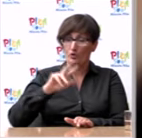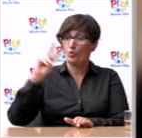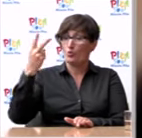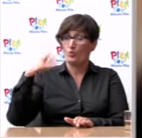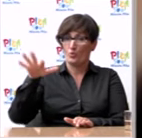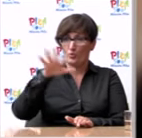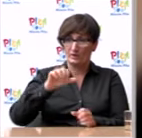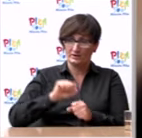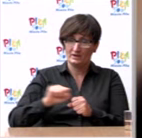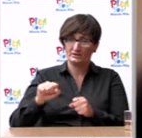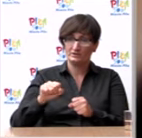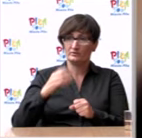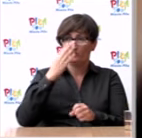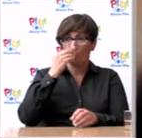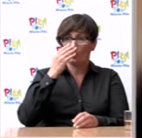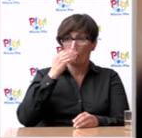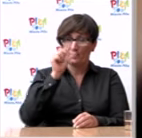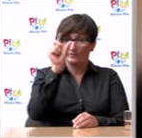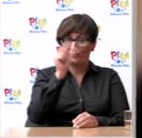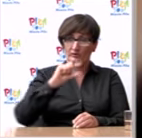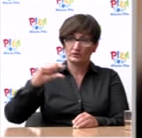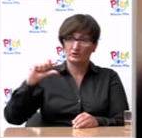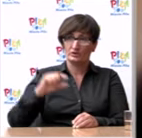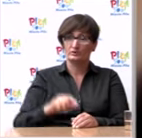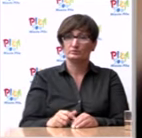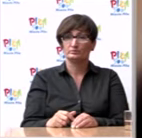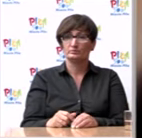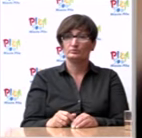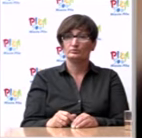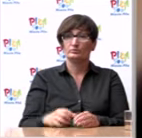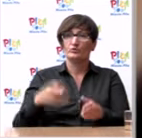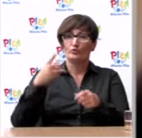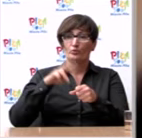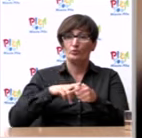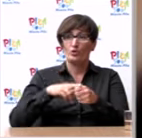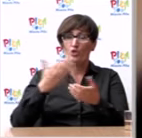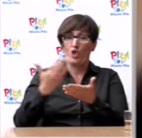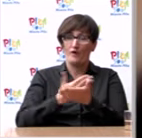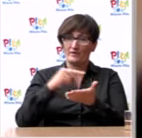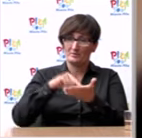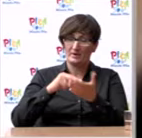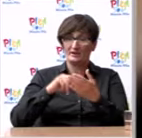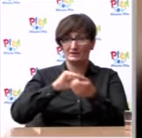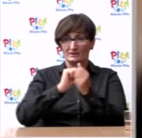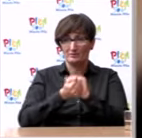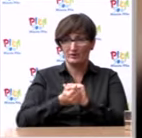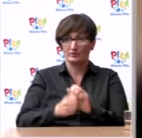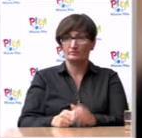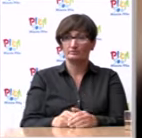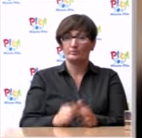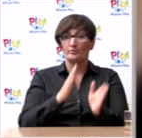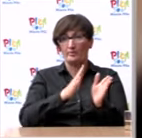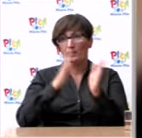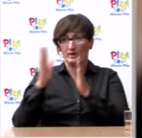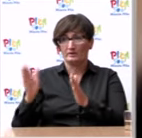zagospodarowania obszaru Śródmieścia i widzimy wycinek, w którym plan nowy zastąpi plan obowiązujący. I kolejna